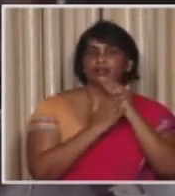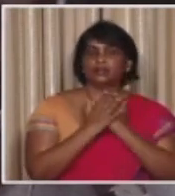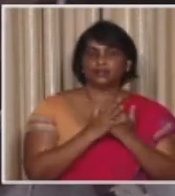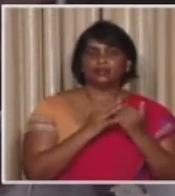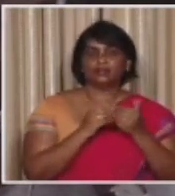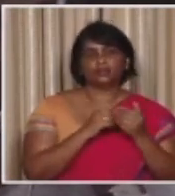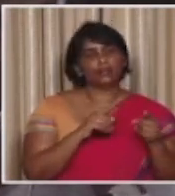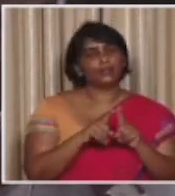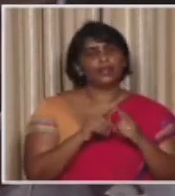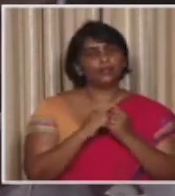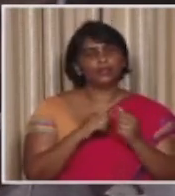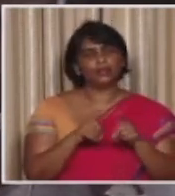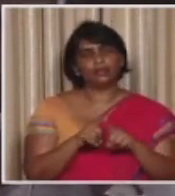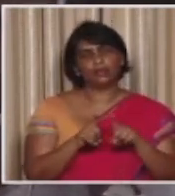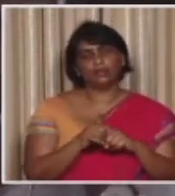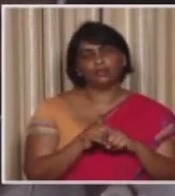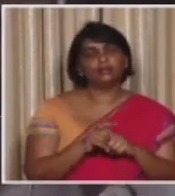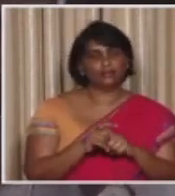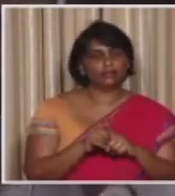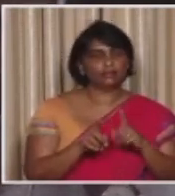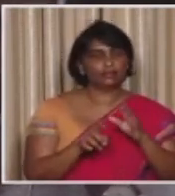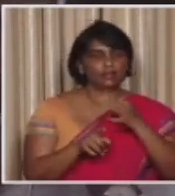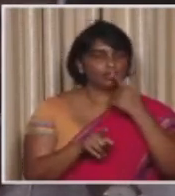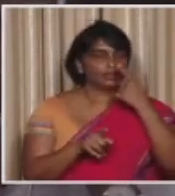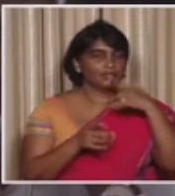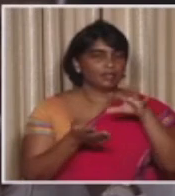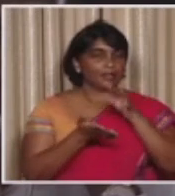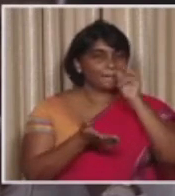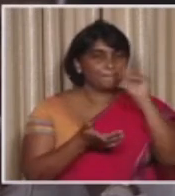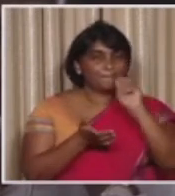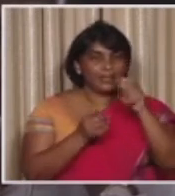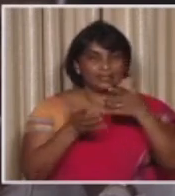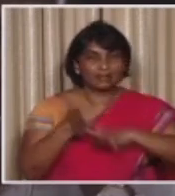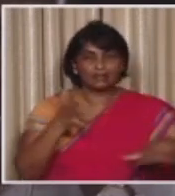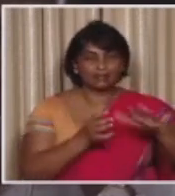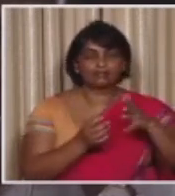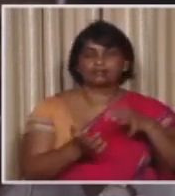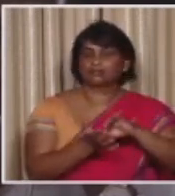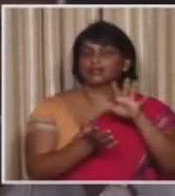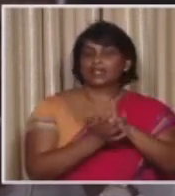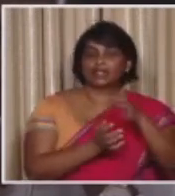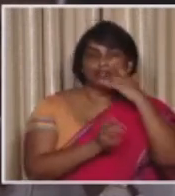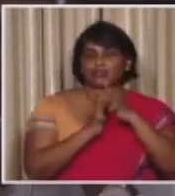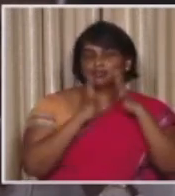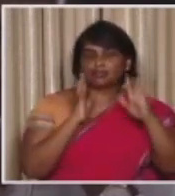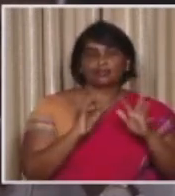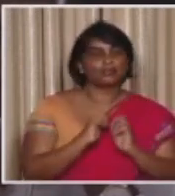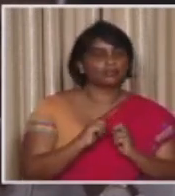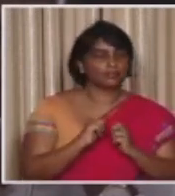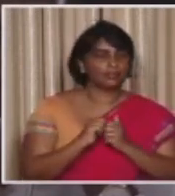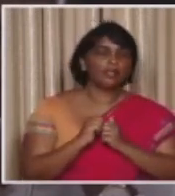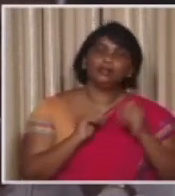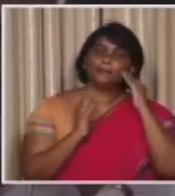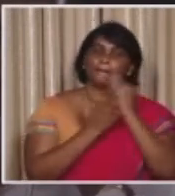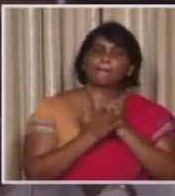අපිට තියෙන මේ මේ මේ මිනිරම් පතල් බදු දීම පිළිබඳ අපි දැක්කා විශාල අසාධාරණයක් වෙලා විශාල වංචාවක්